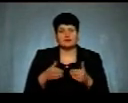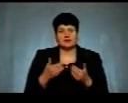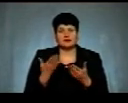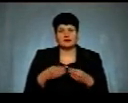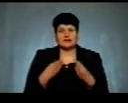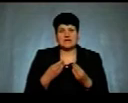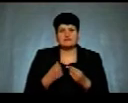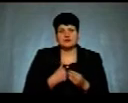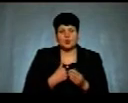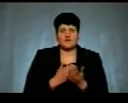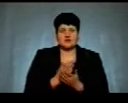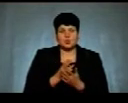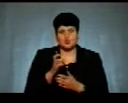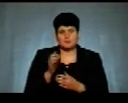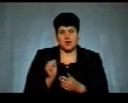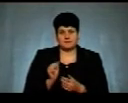служба?